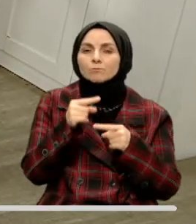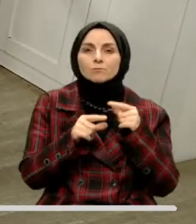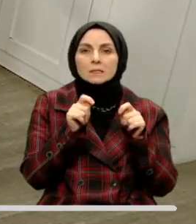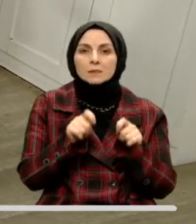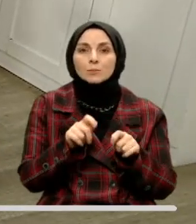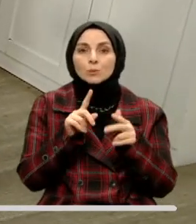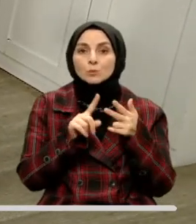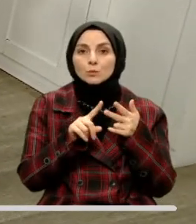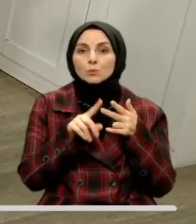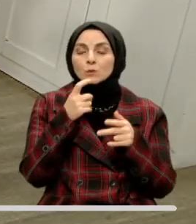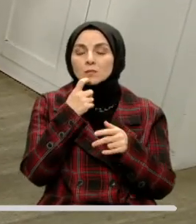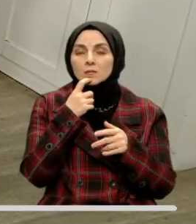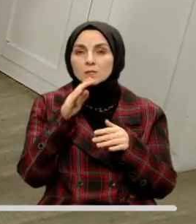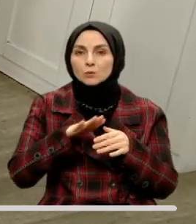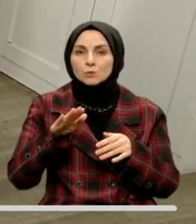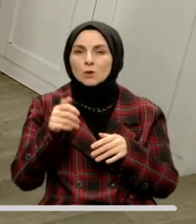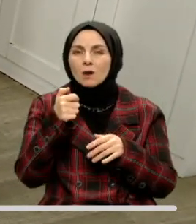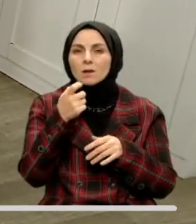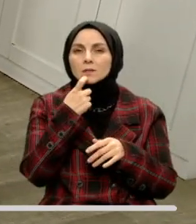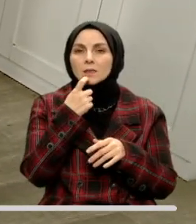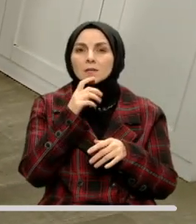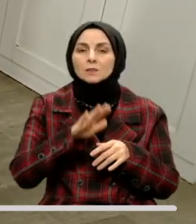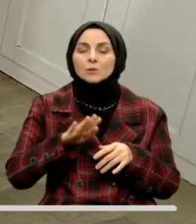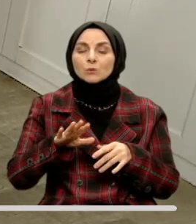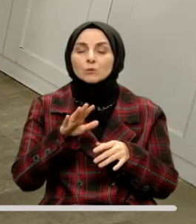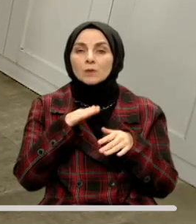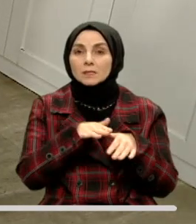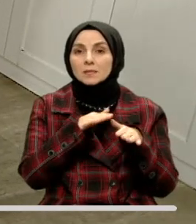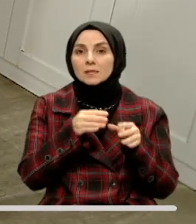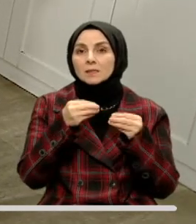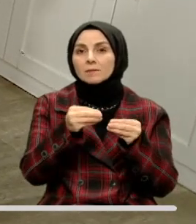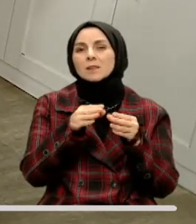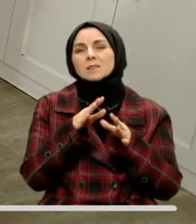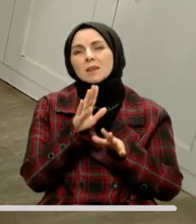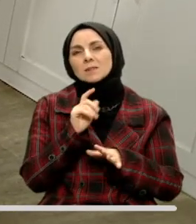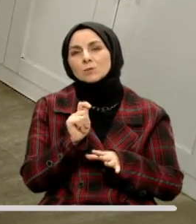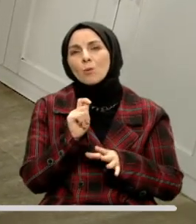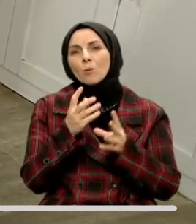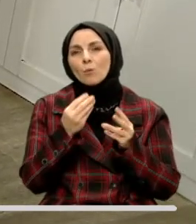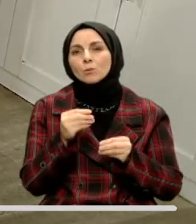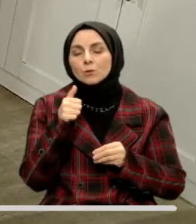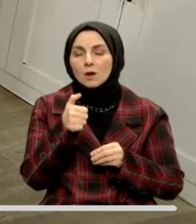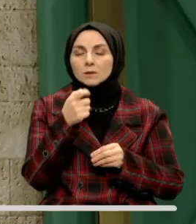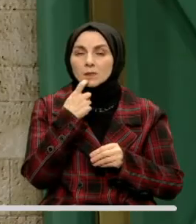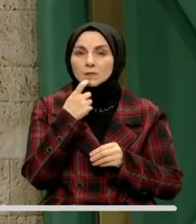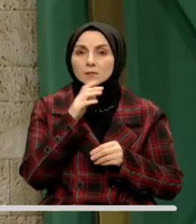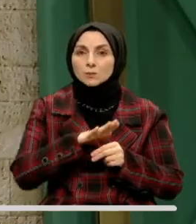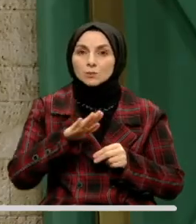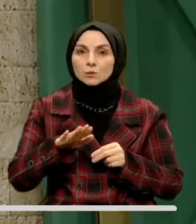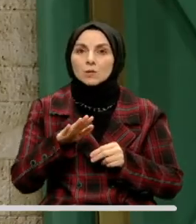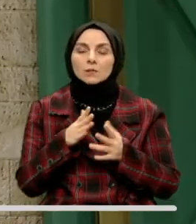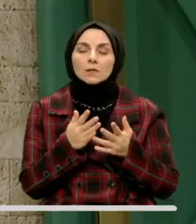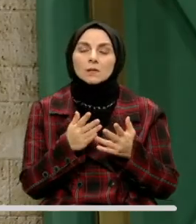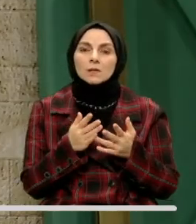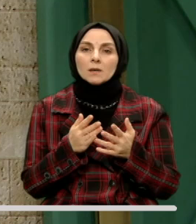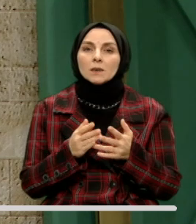yaş çocuğunun eğitimini verirsek, etkinliğini verirsek tabii ki de zorlanacak. 6 yaştaki çocuğa da 3 yaşın etkinliğini verirsek,